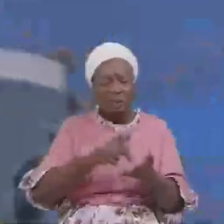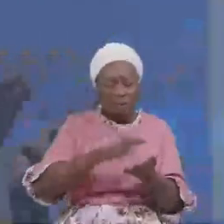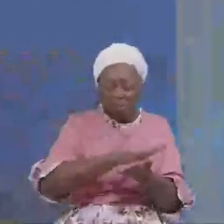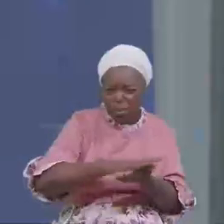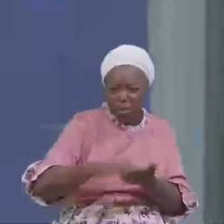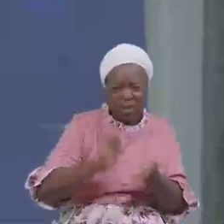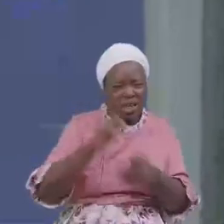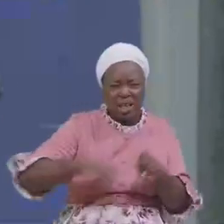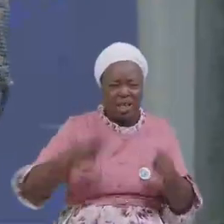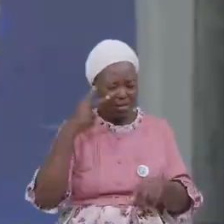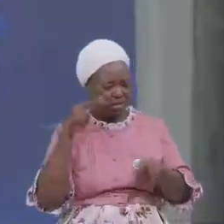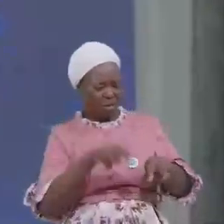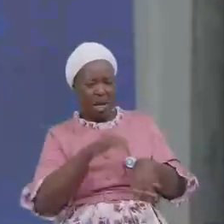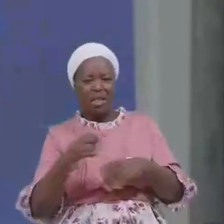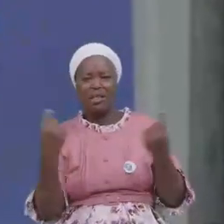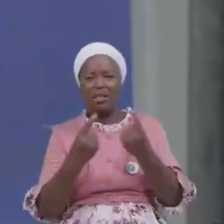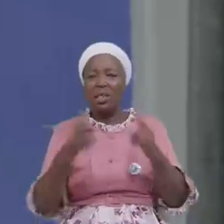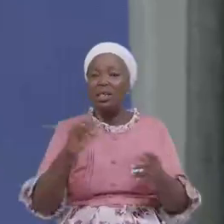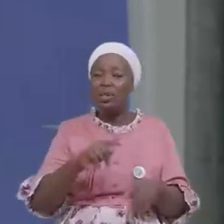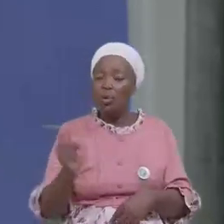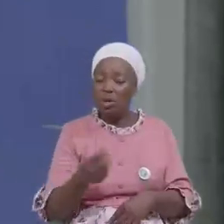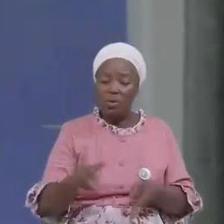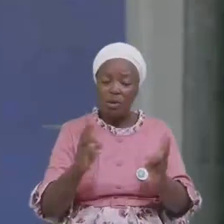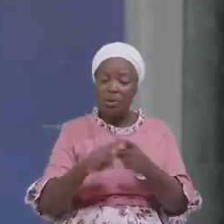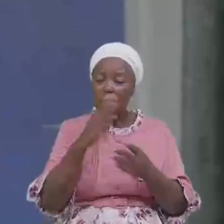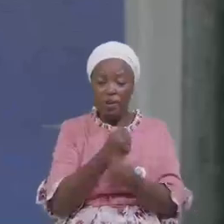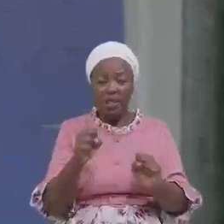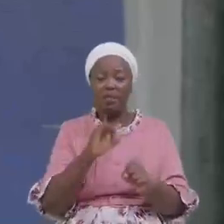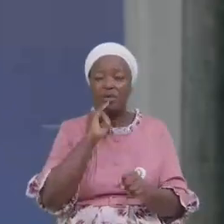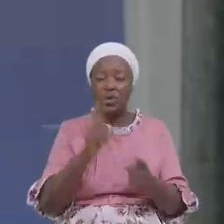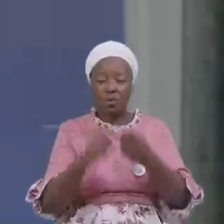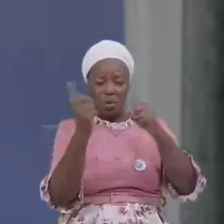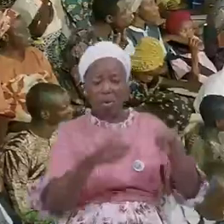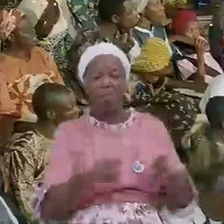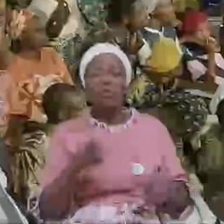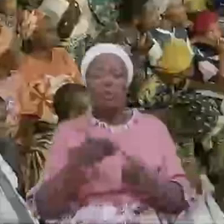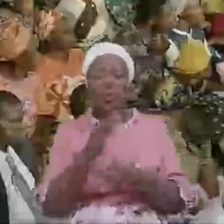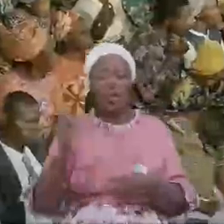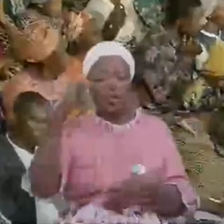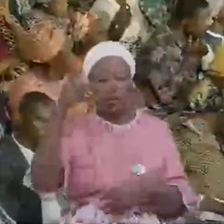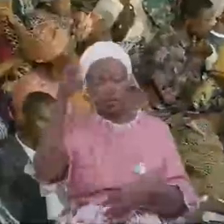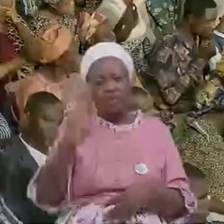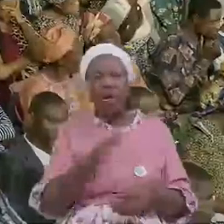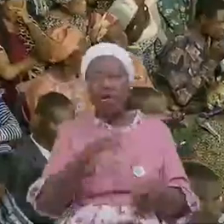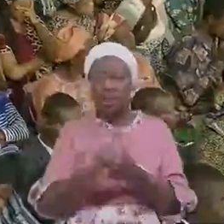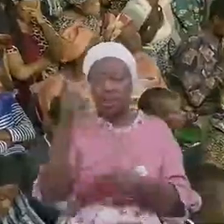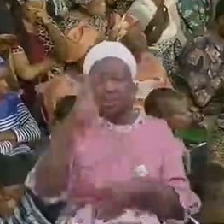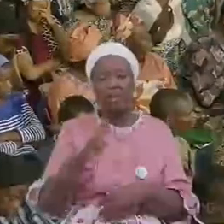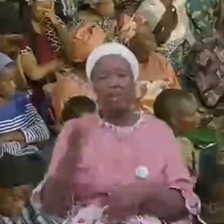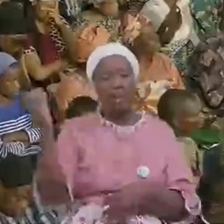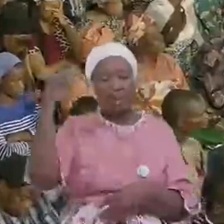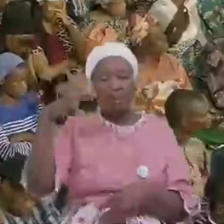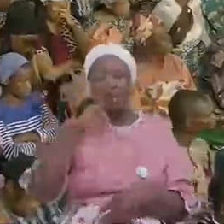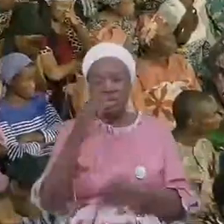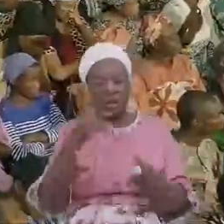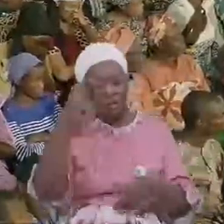venir pour la grâce de Dieu. Et cette grâce est disponible aujourd'hui. Et quiconque